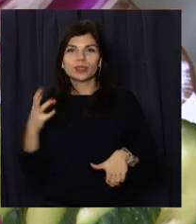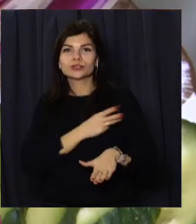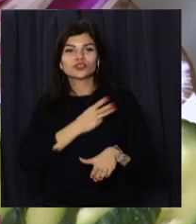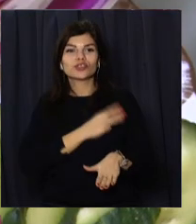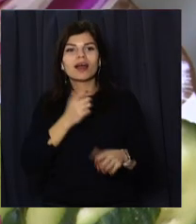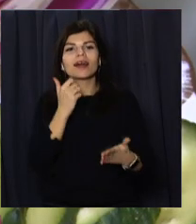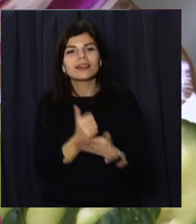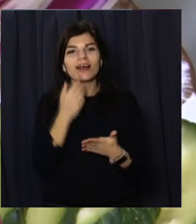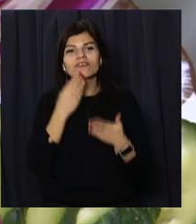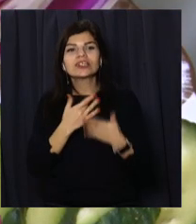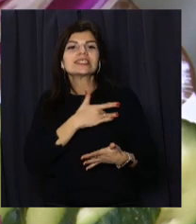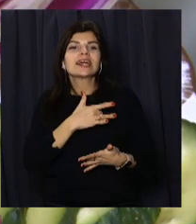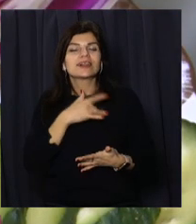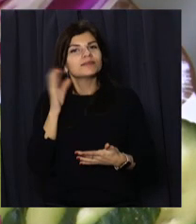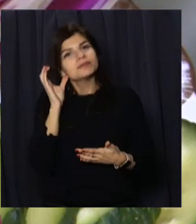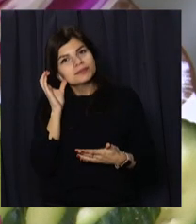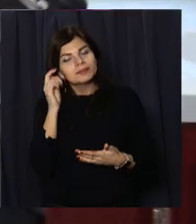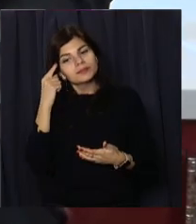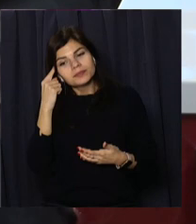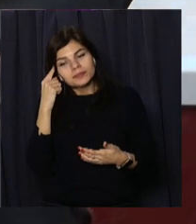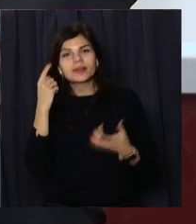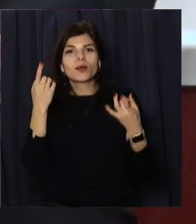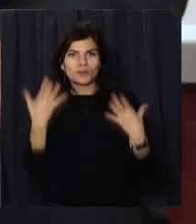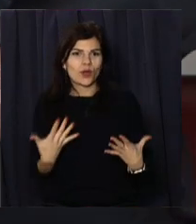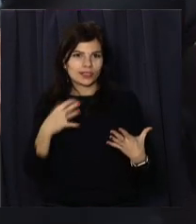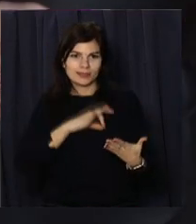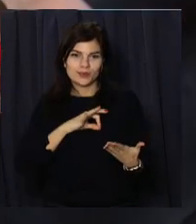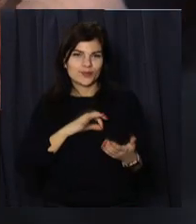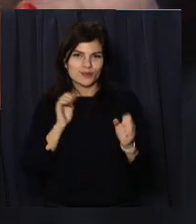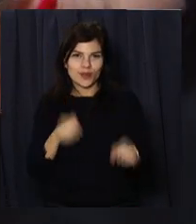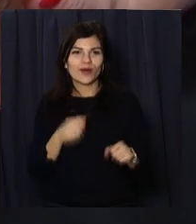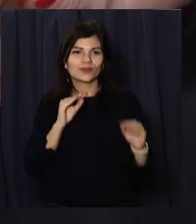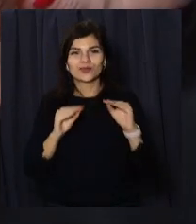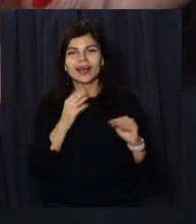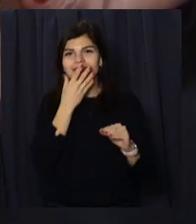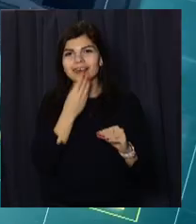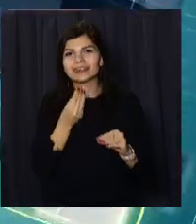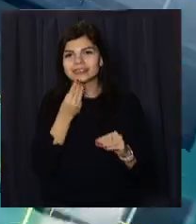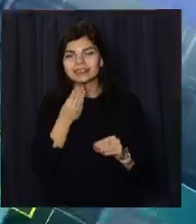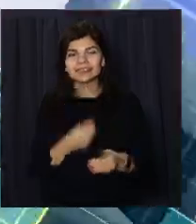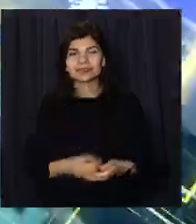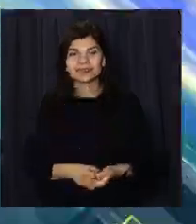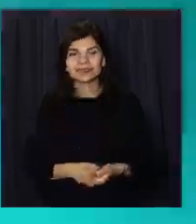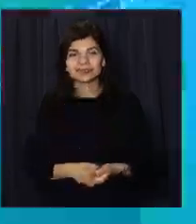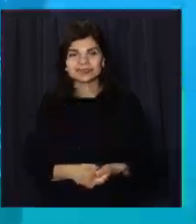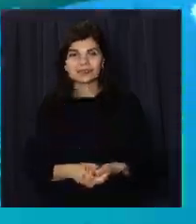та враховувати прості лайфхаки. Дар'я Пшенична, Олександр Верногоров, Open News, телеканал «Відкритий».